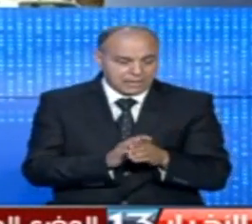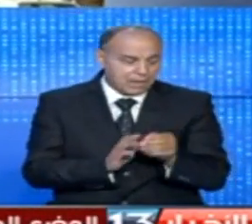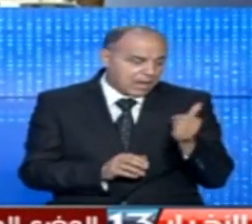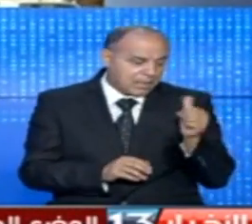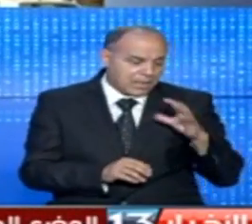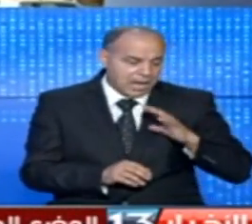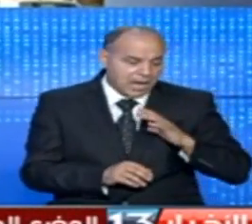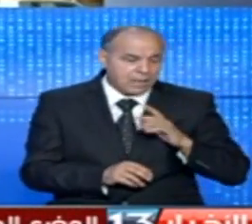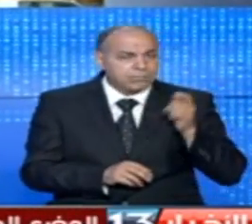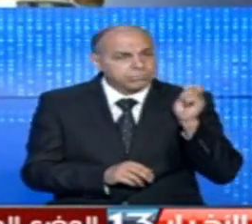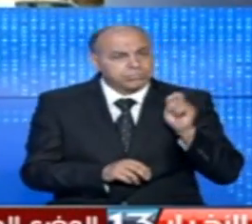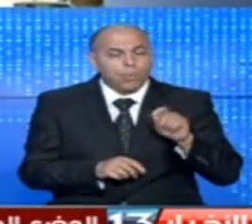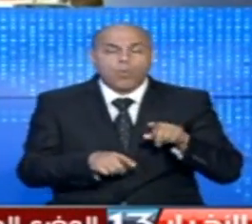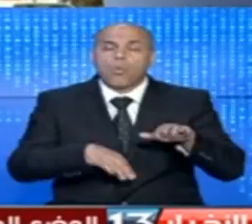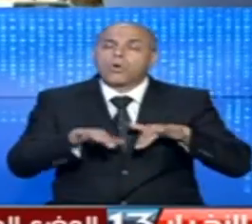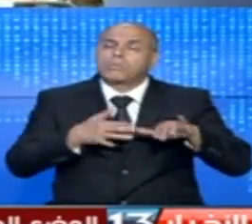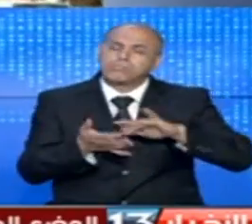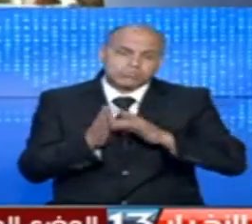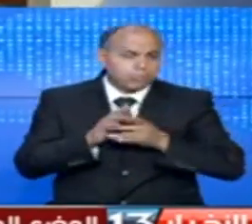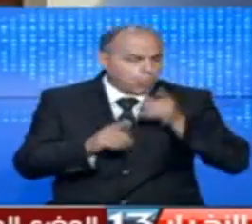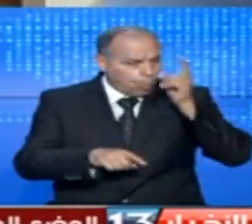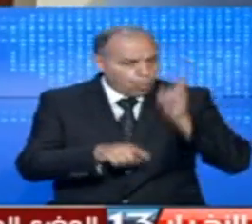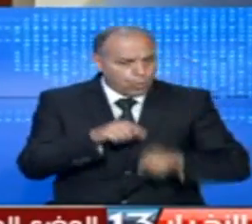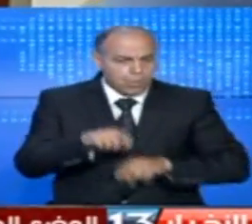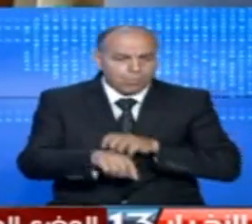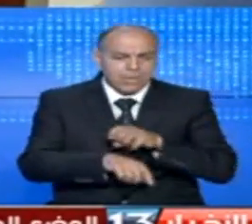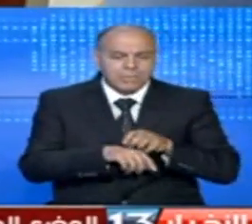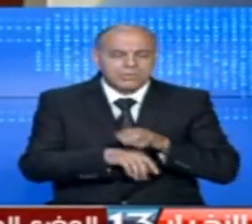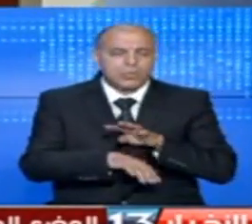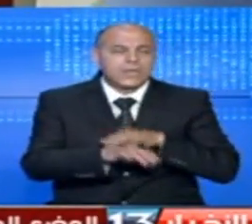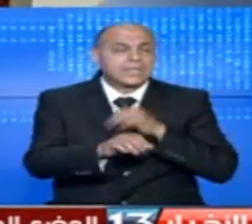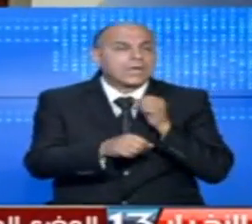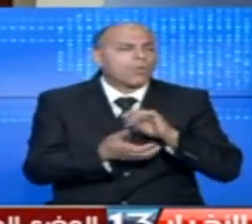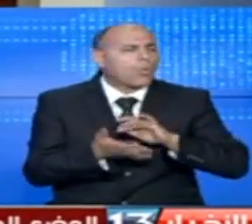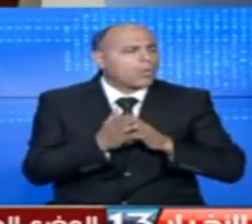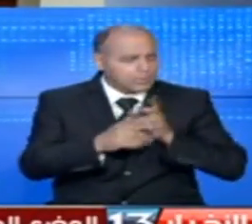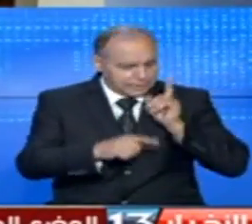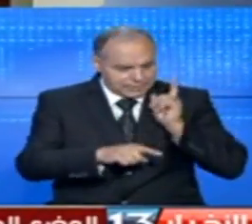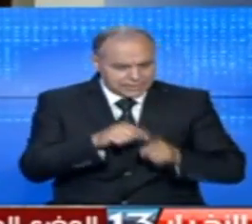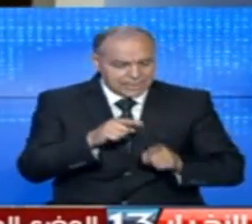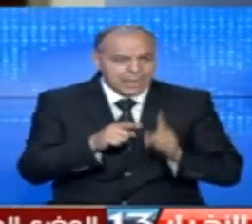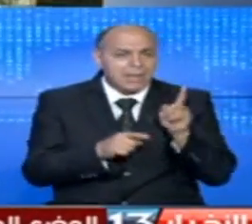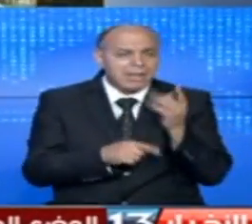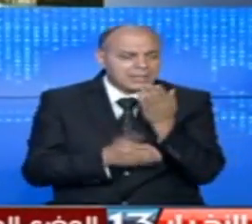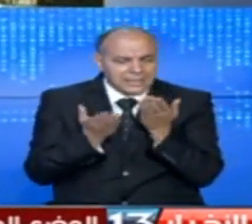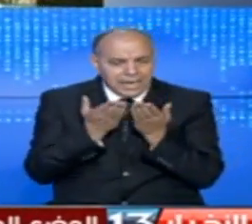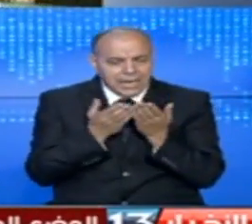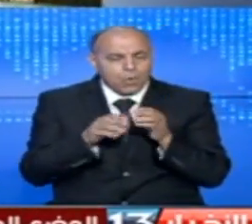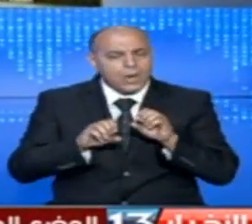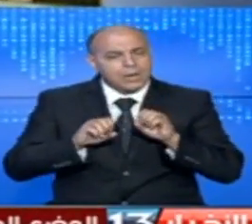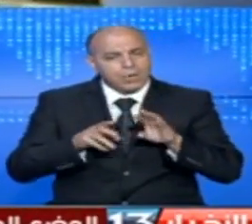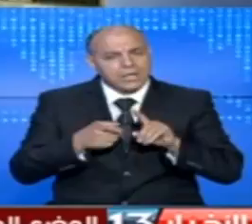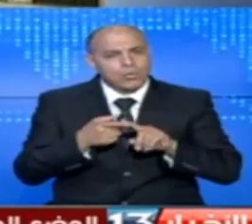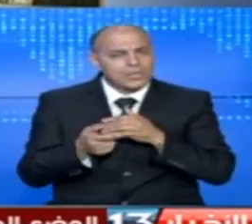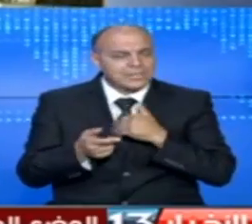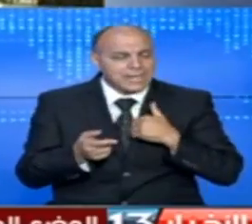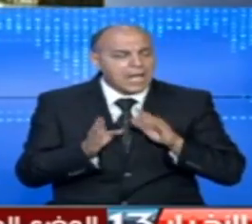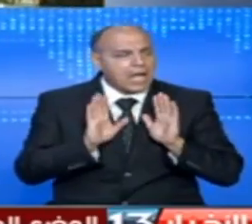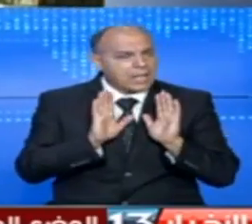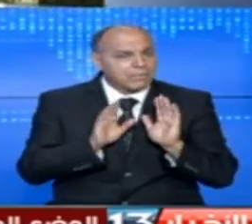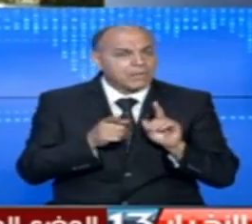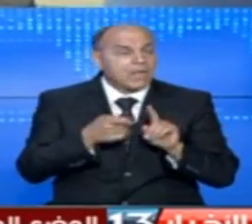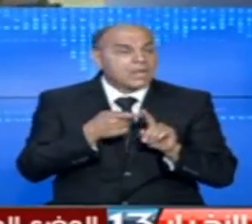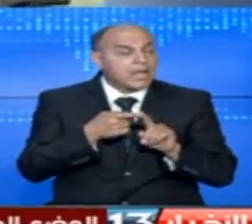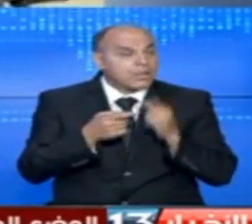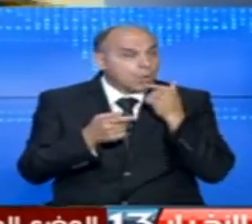أمس الأحد فرض حجر صحي شامل بكامل معتمديات ولاية القيروان باستثناء التلاميذ والإطار التربوي والصحي وكل